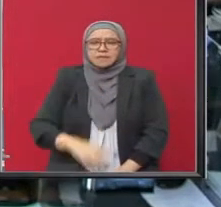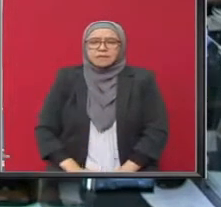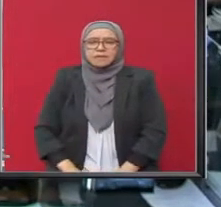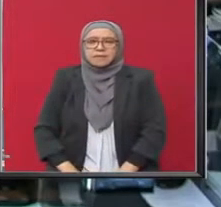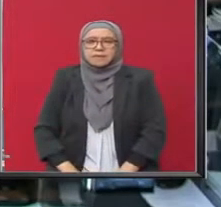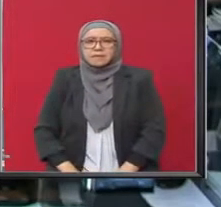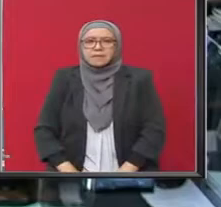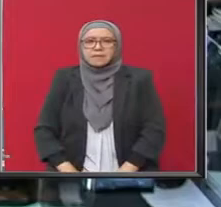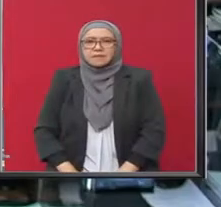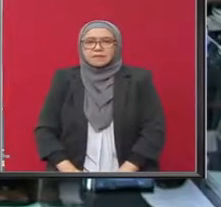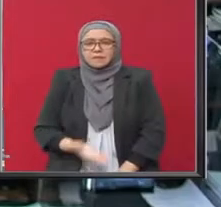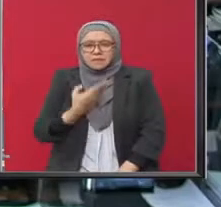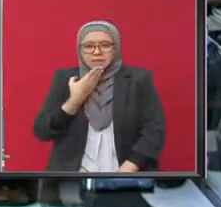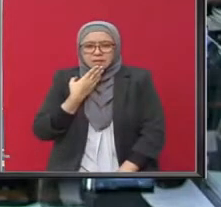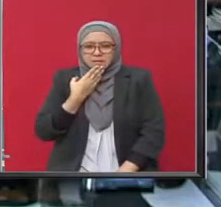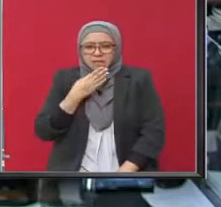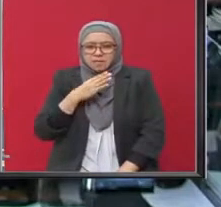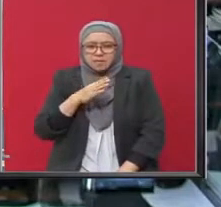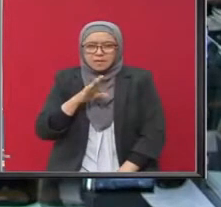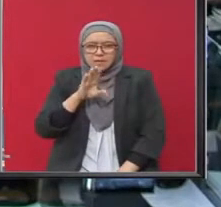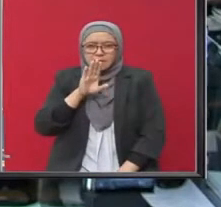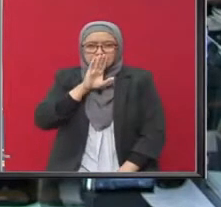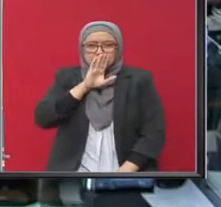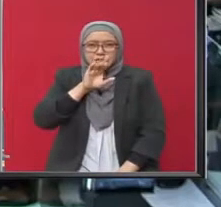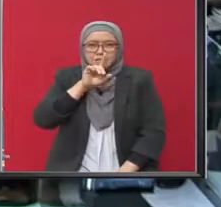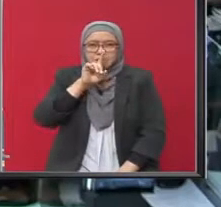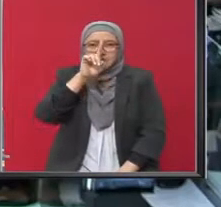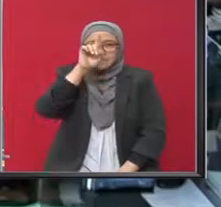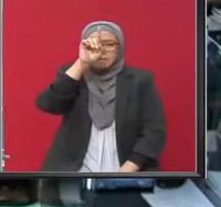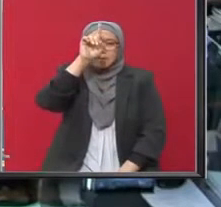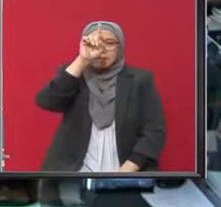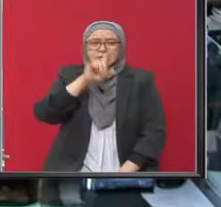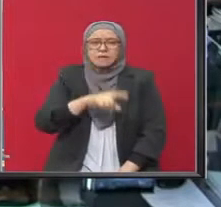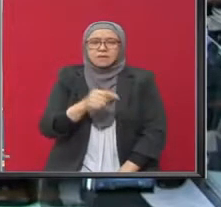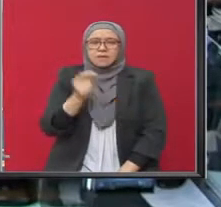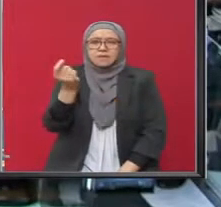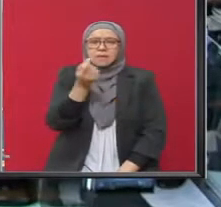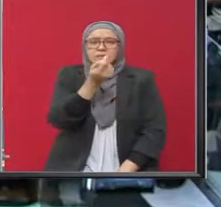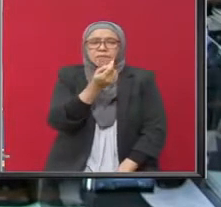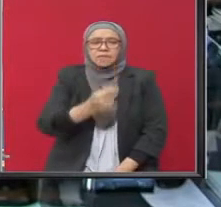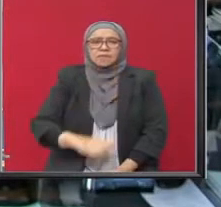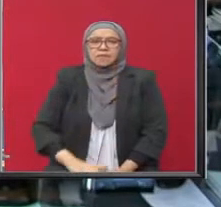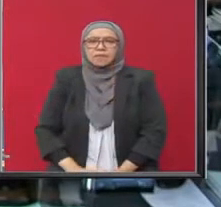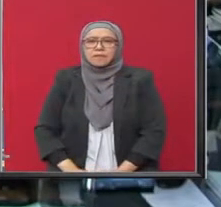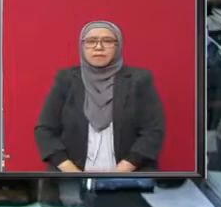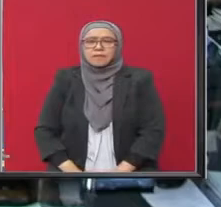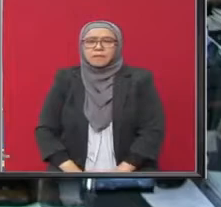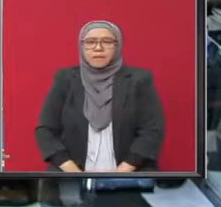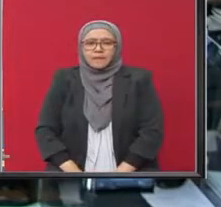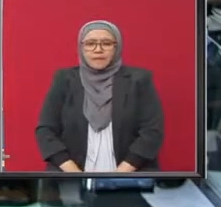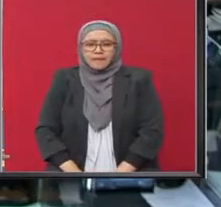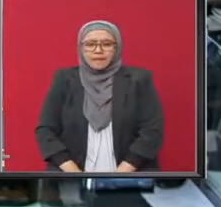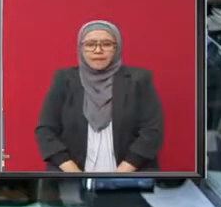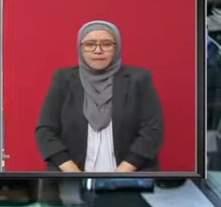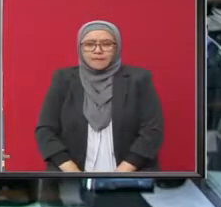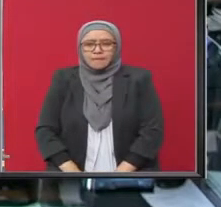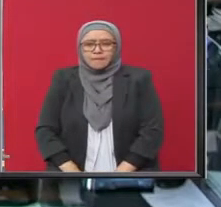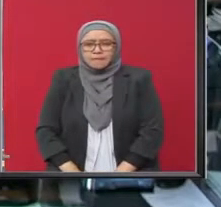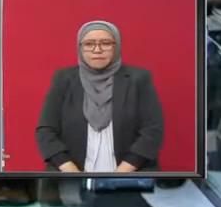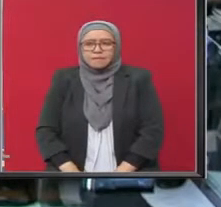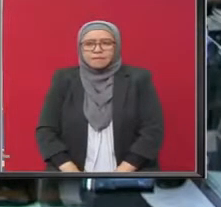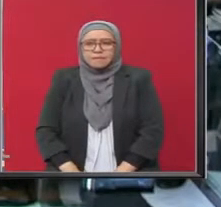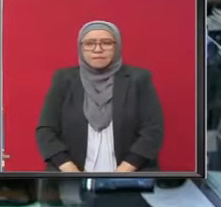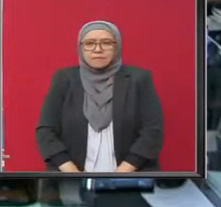Bismillahirrahmanirrahim. Alhamdulillahi rabbil alamin wa bihi nasta'in wa la hawla wa la quwwata illa billahil